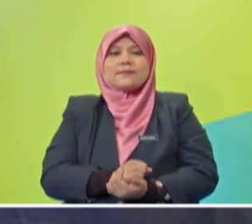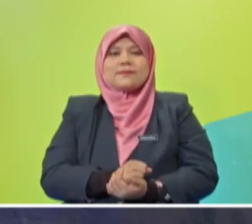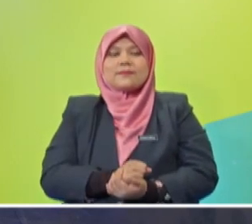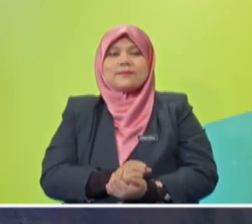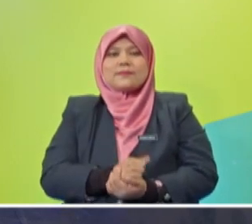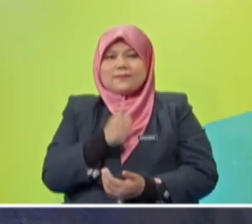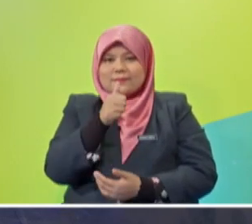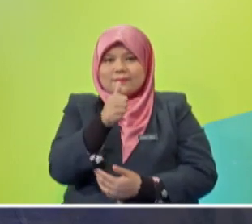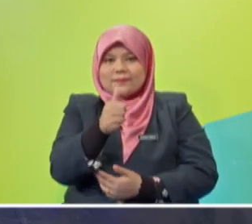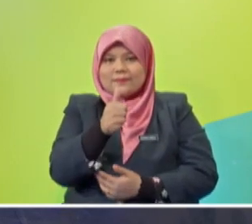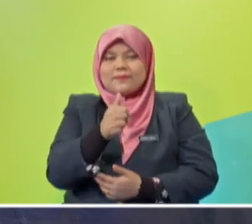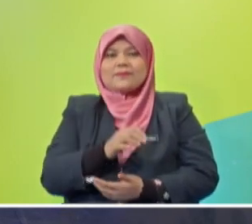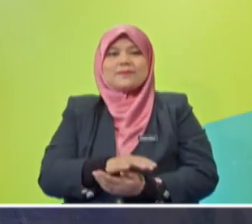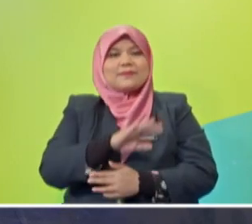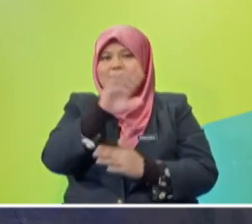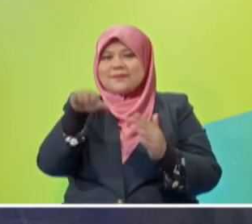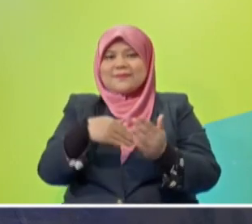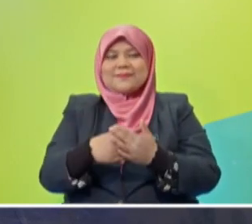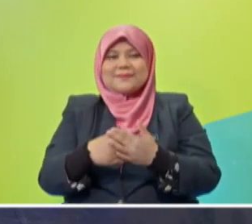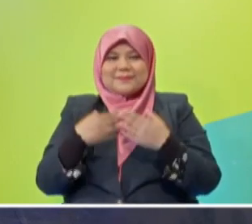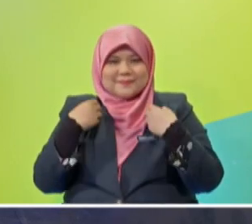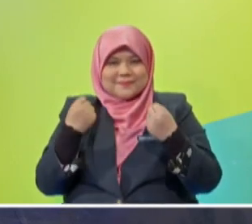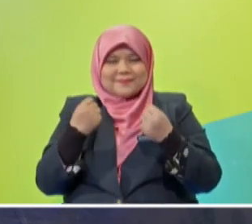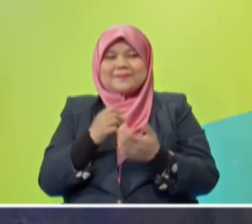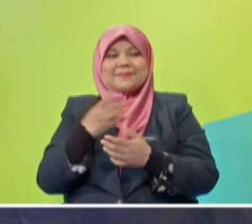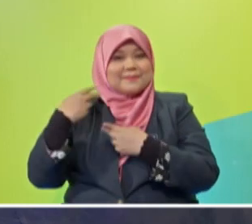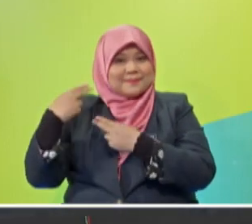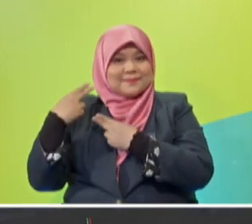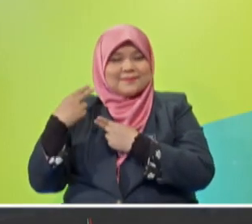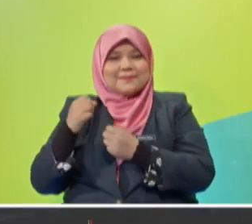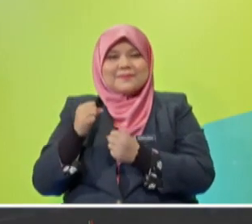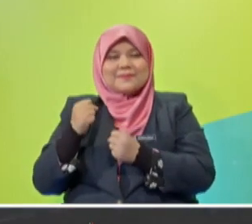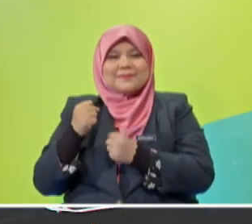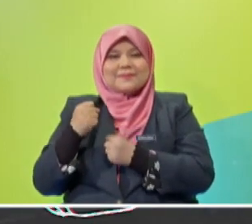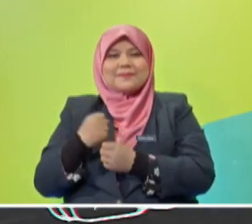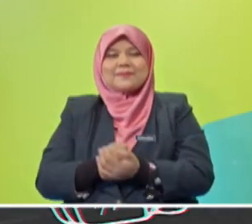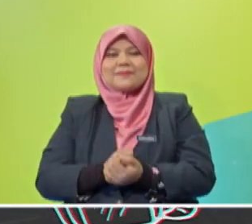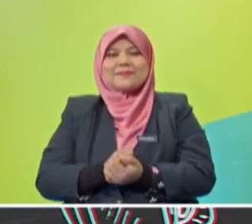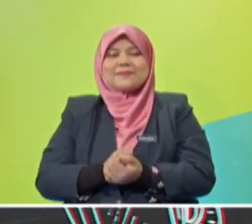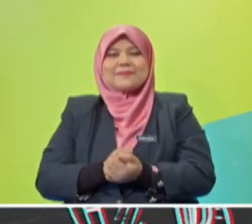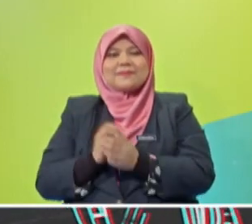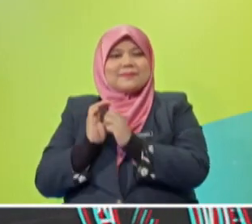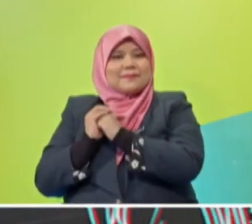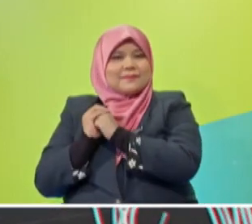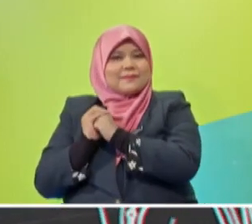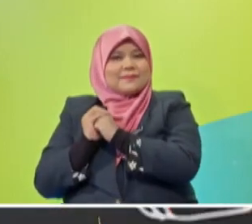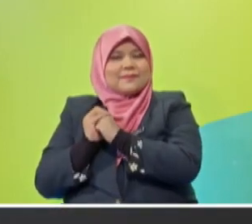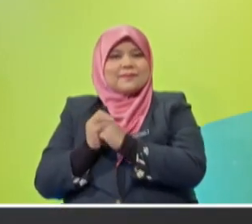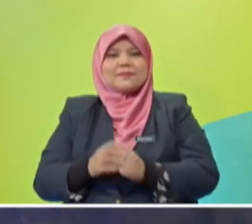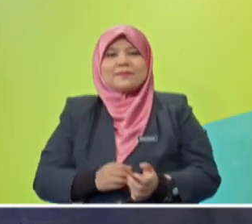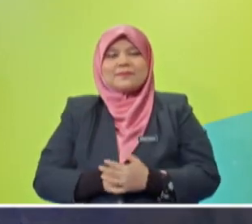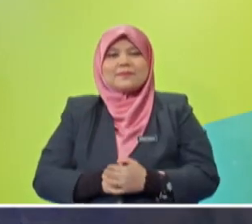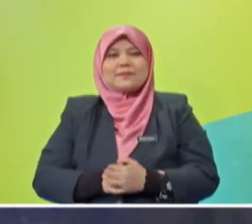Semua hebat-hebat ni. Hebat-hebatlah. Berikan tepukan untuk diri sendiri dulu. Wah, nampaknya kita sudah berada